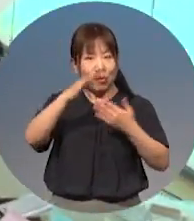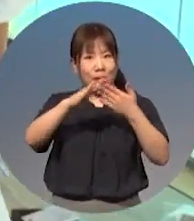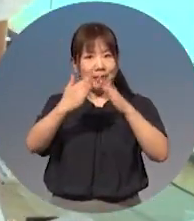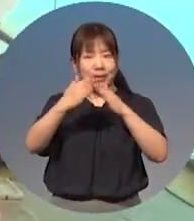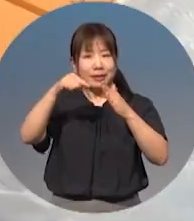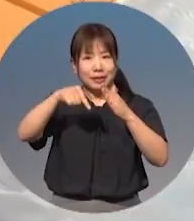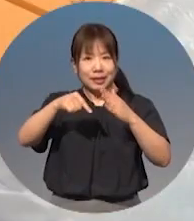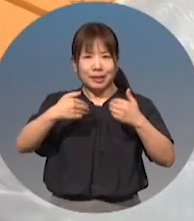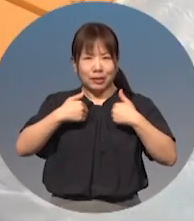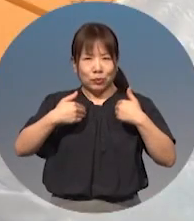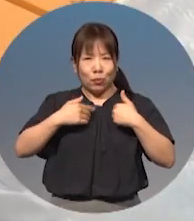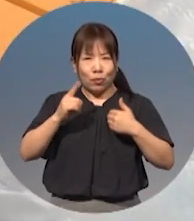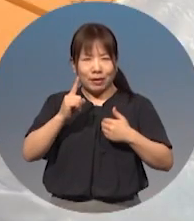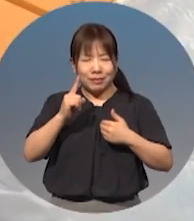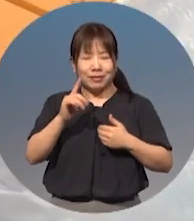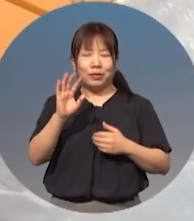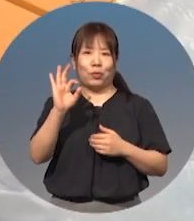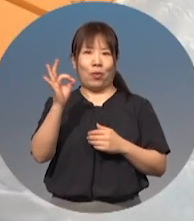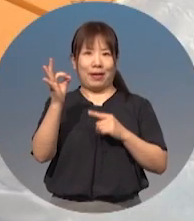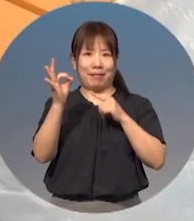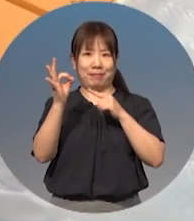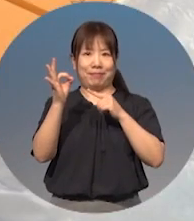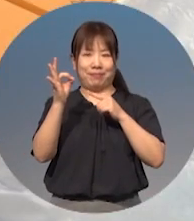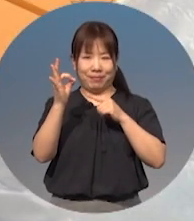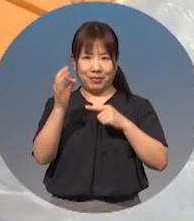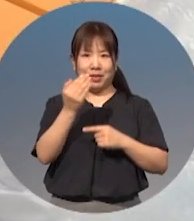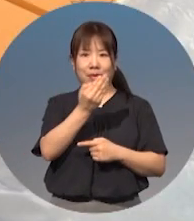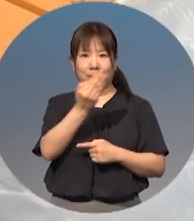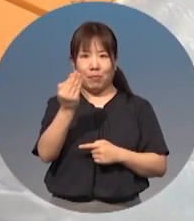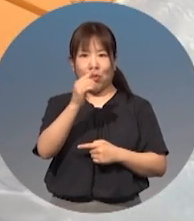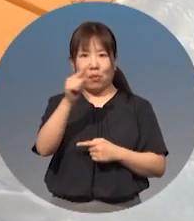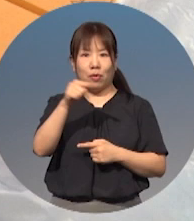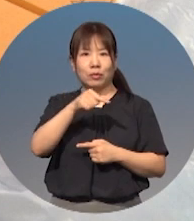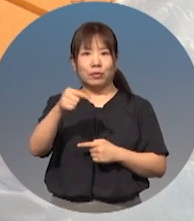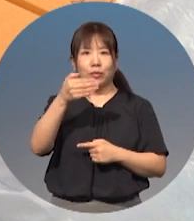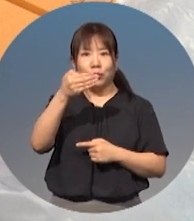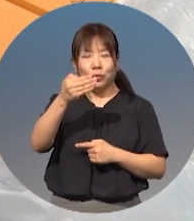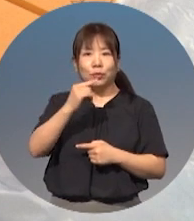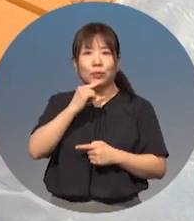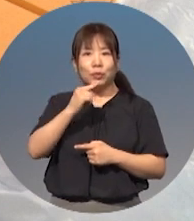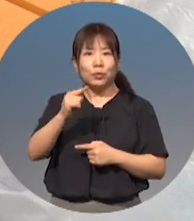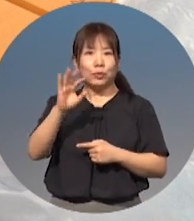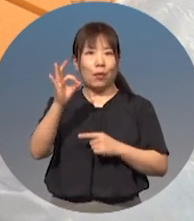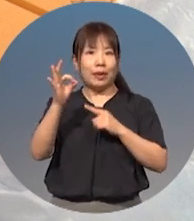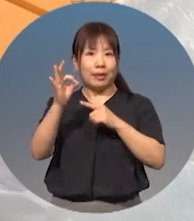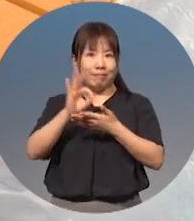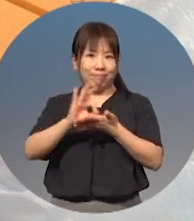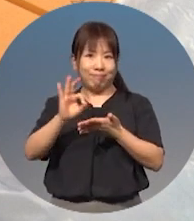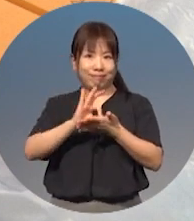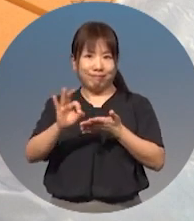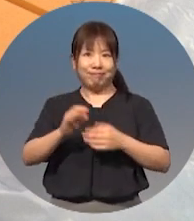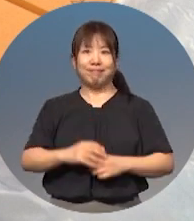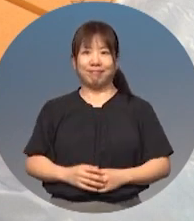お金ボンボンタウンでは文句と言われる疑似通貨を使用します